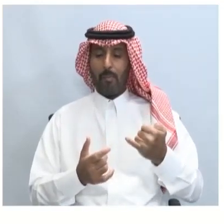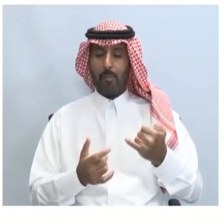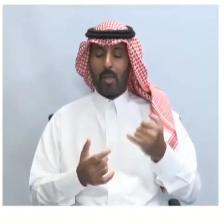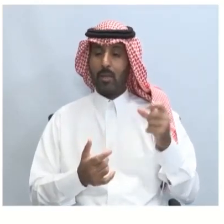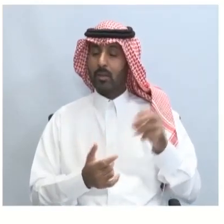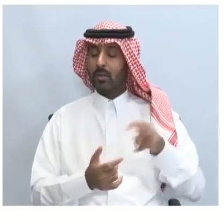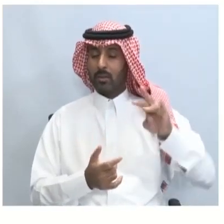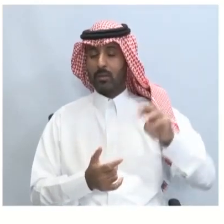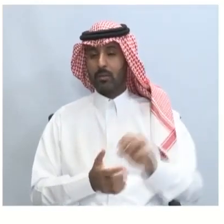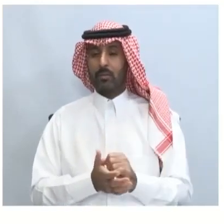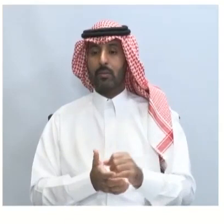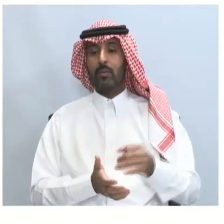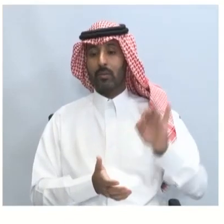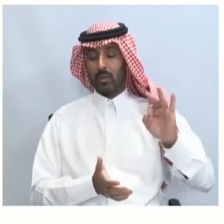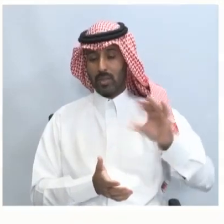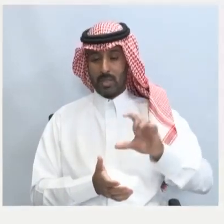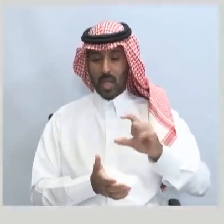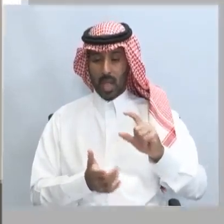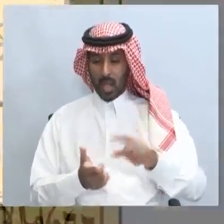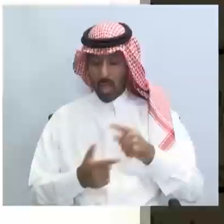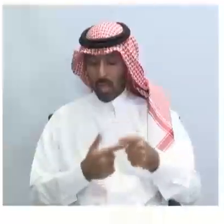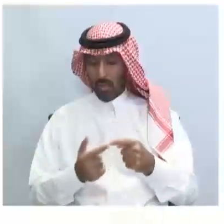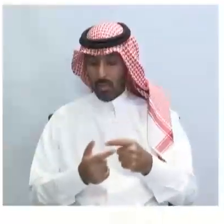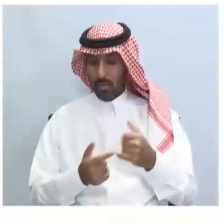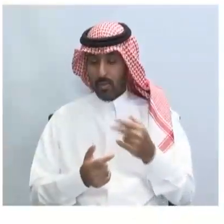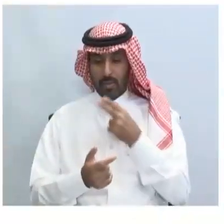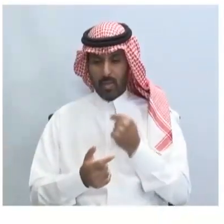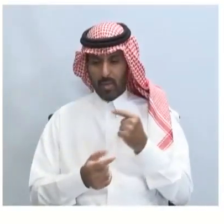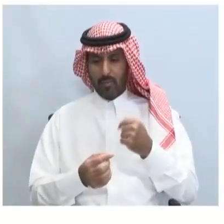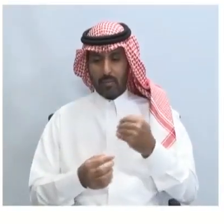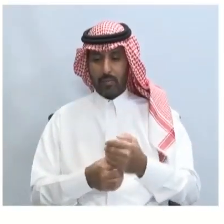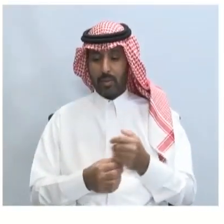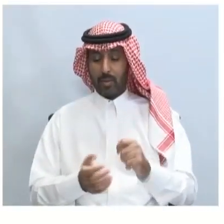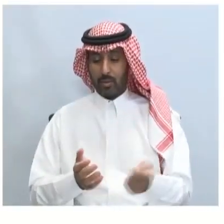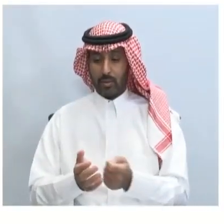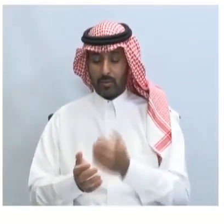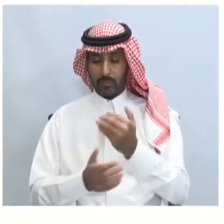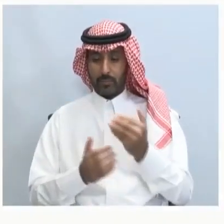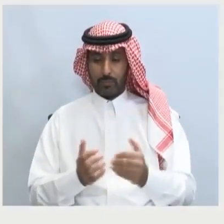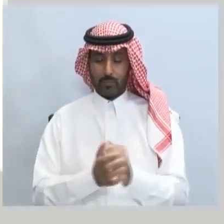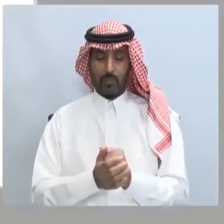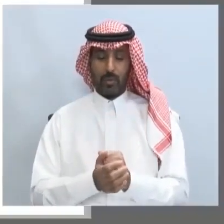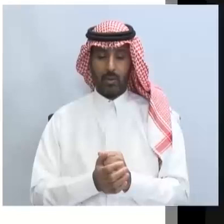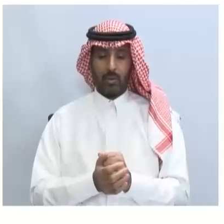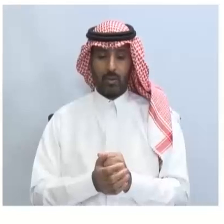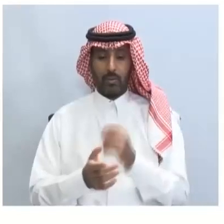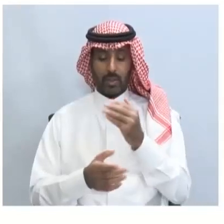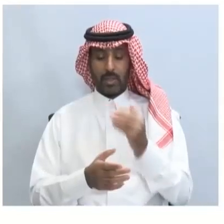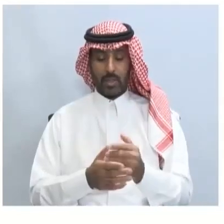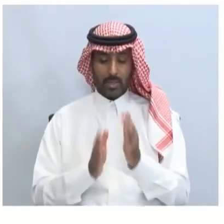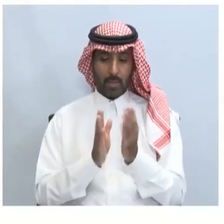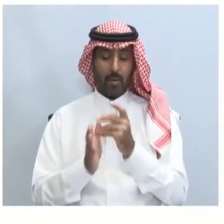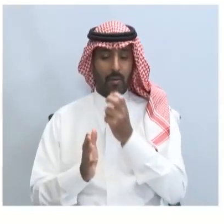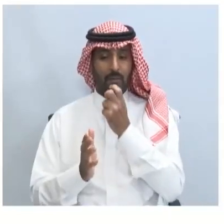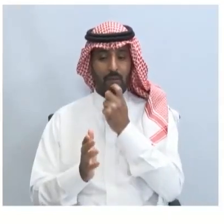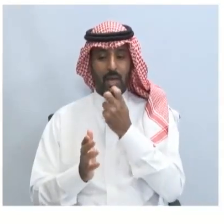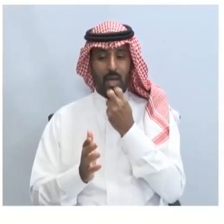كما ساقوم او نقوم بحل الانشطه والتقويم باذن الله تعالى كل هذا سنتناوله في قسم الفقه من